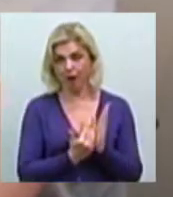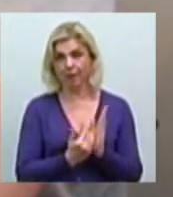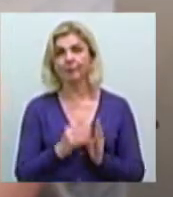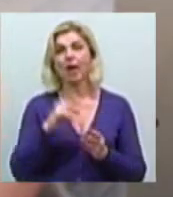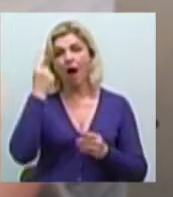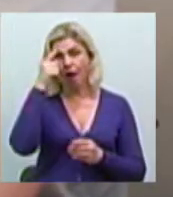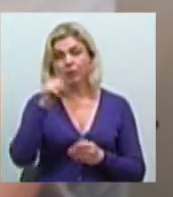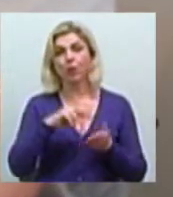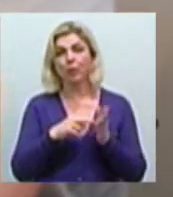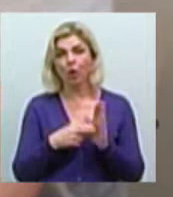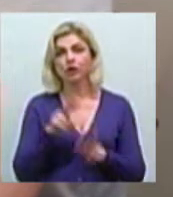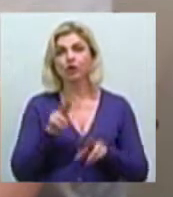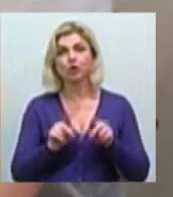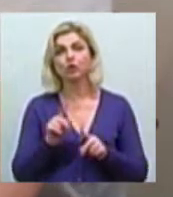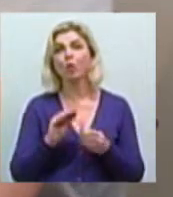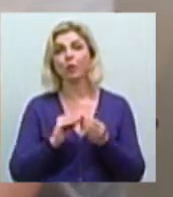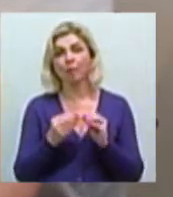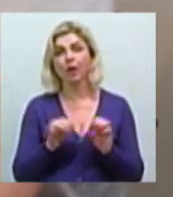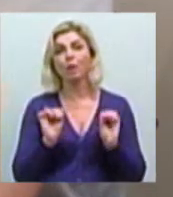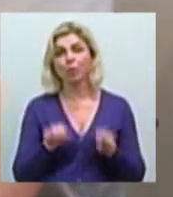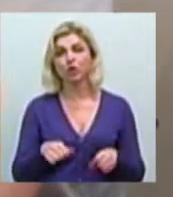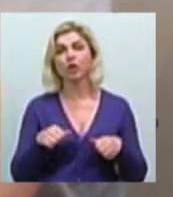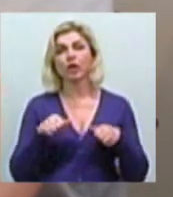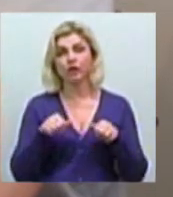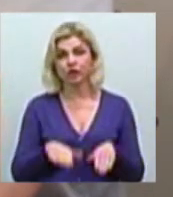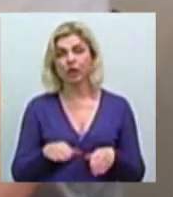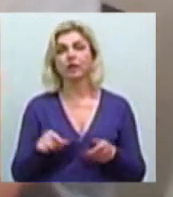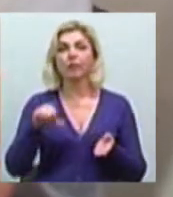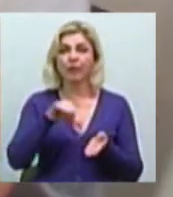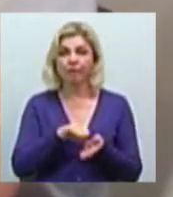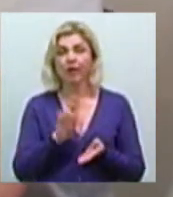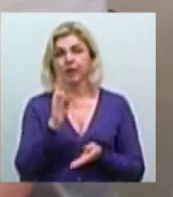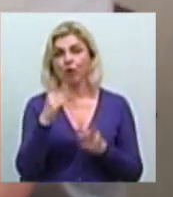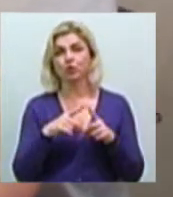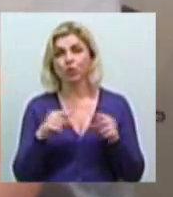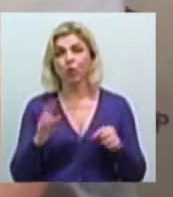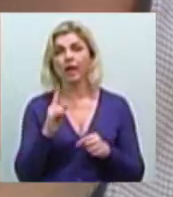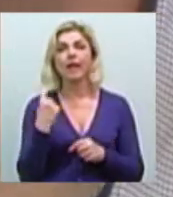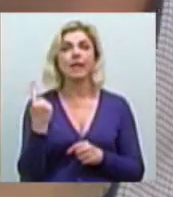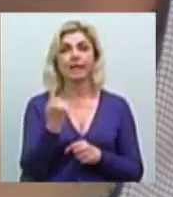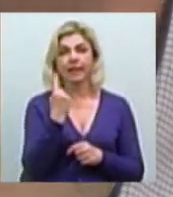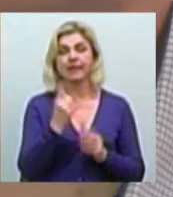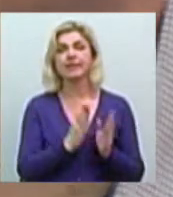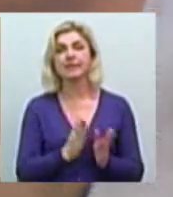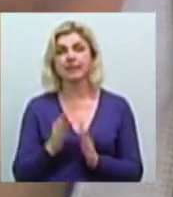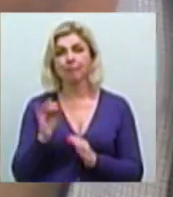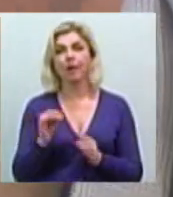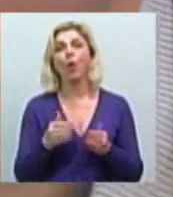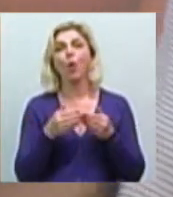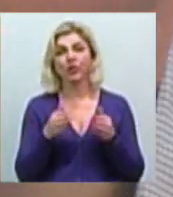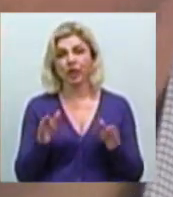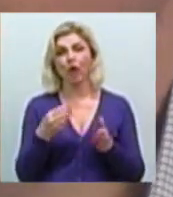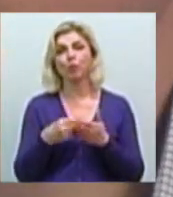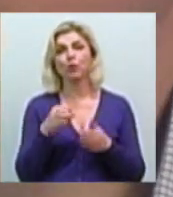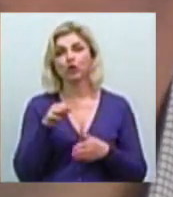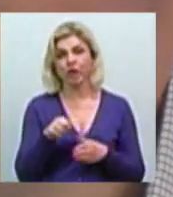проєкту вважають, що проблему можливо вирішити, підключивши миколаївські школи до єдиної системи відкритих бюджетів